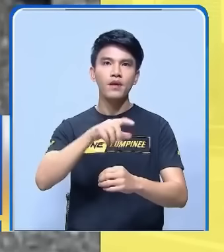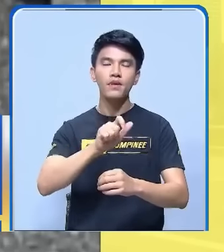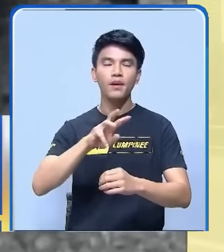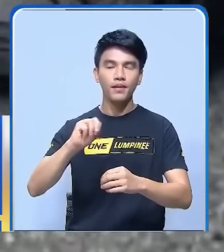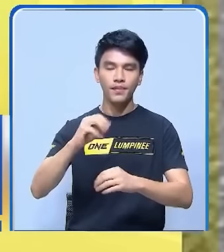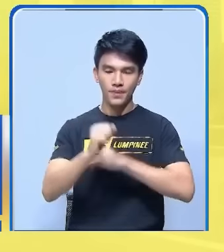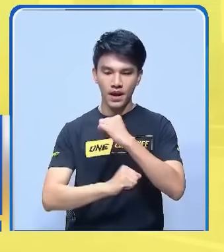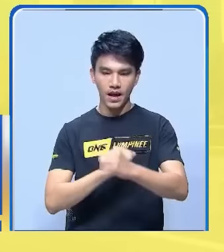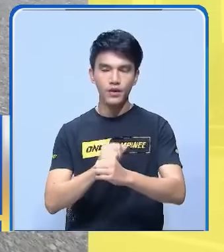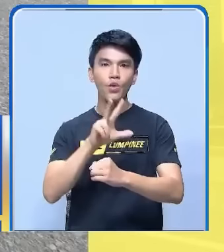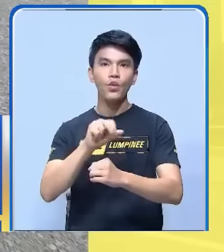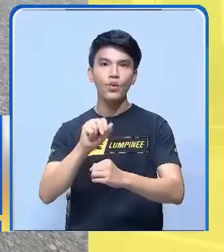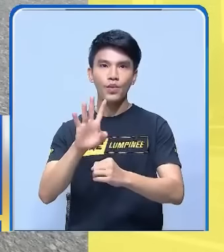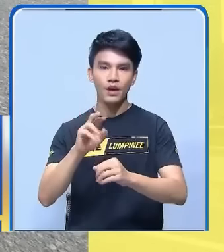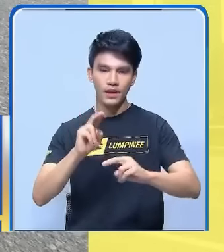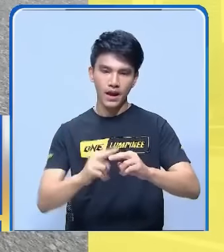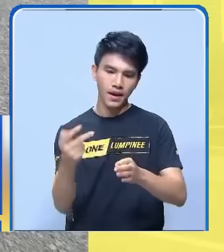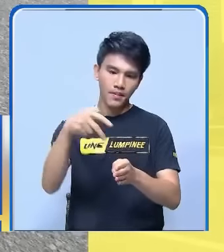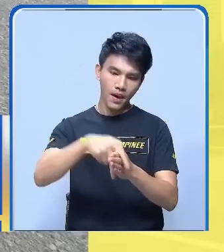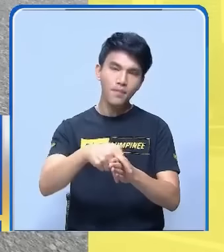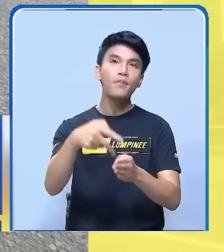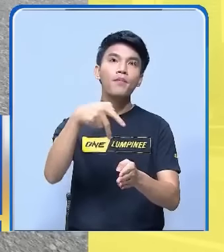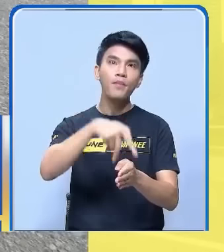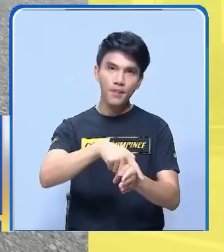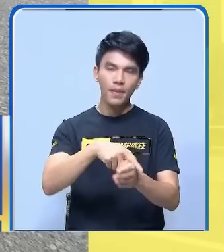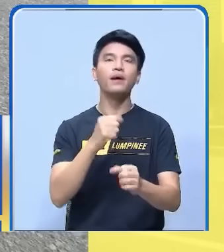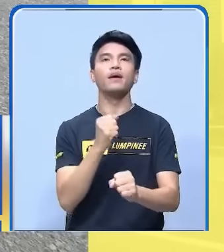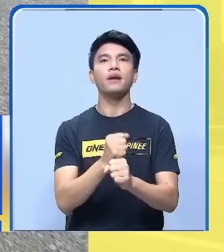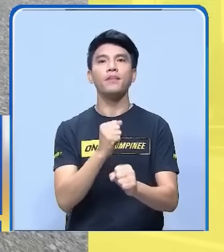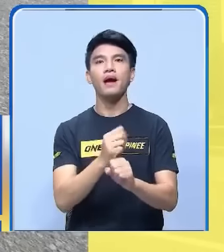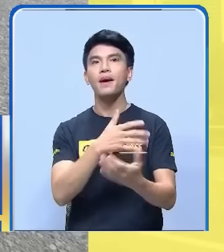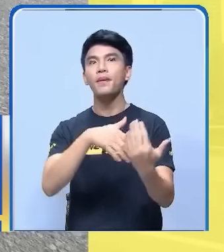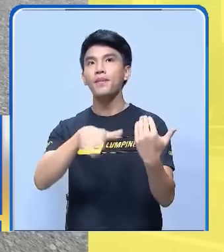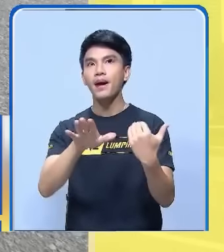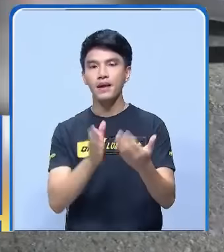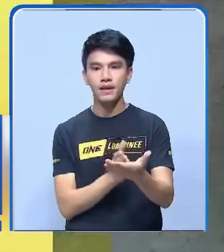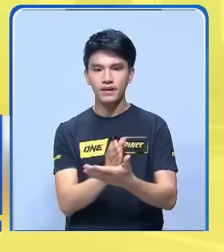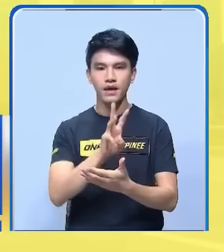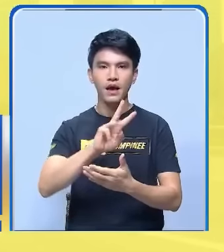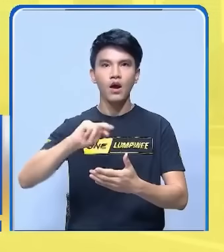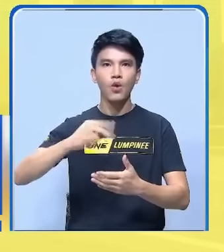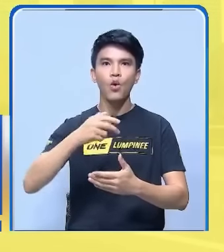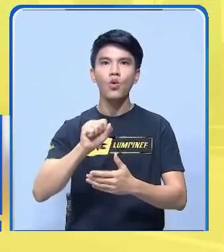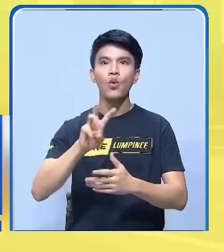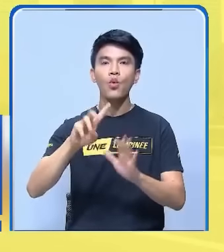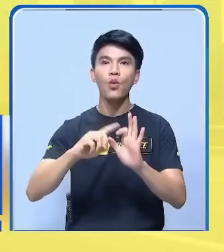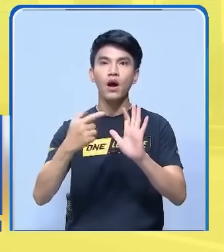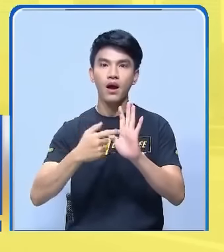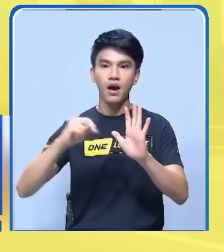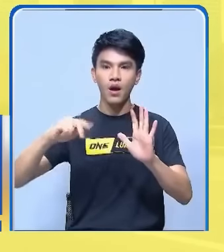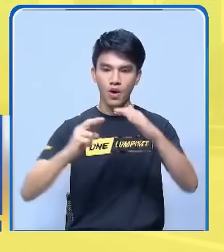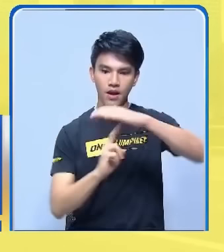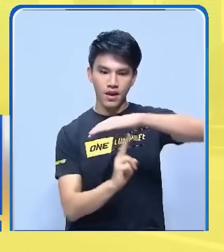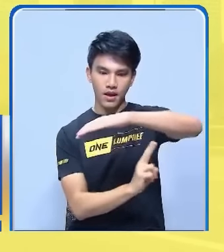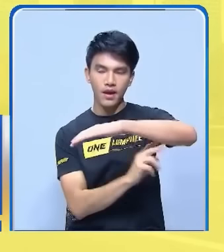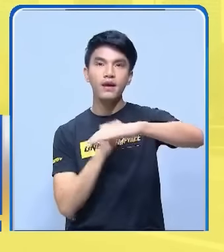อายุ34ปีนั่งซ้อนท้ายมาด้วยกำลังจะไปทำงานที่ธนาคารครับสาขาวงสว่างพอมาถึงจุดกลับรถใต้สะพานข้าม